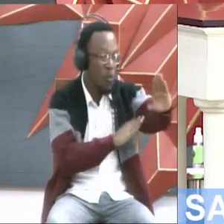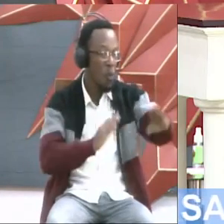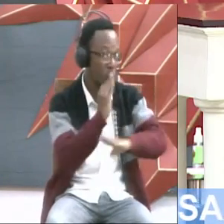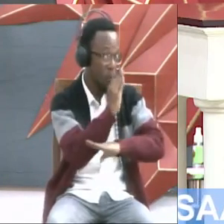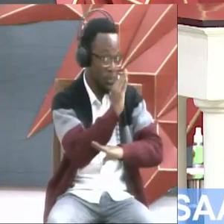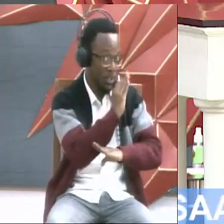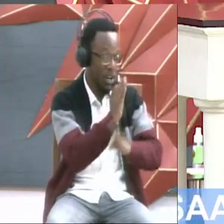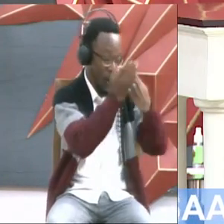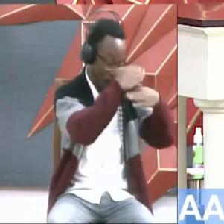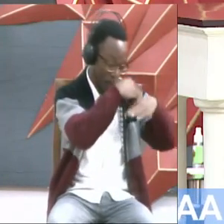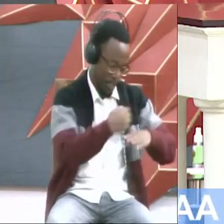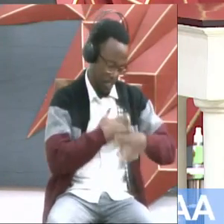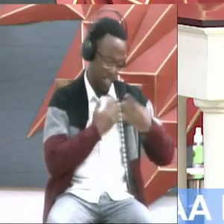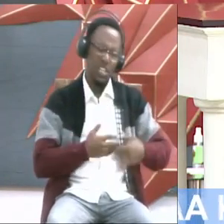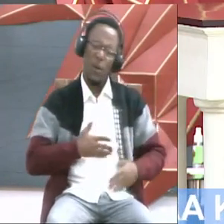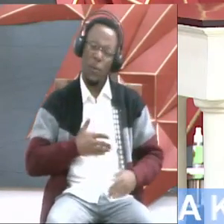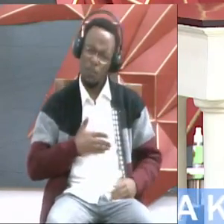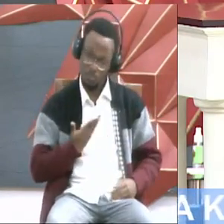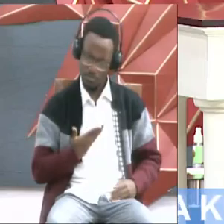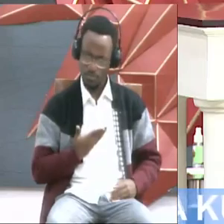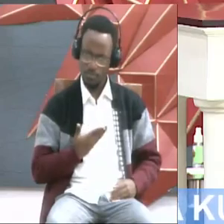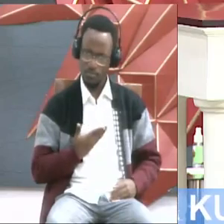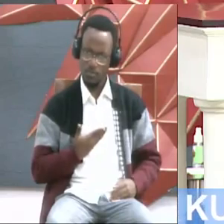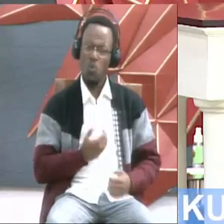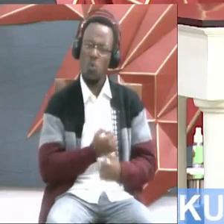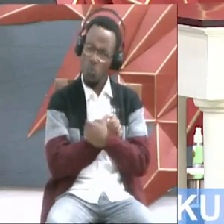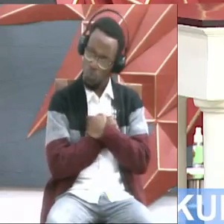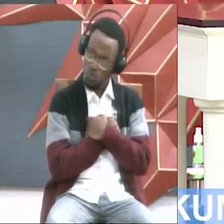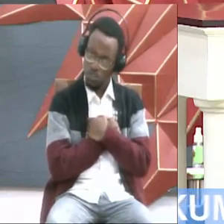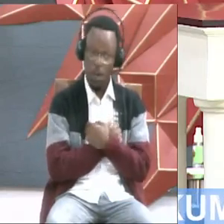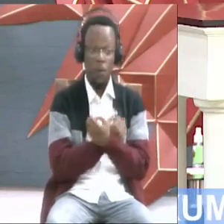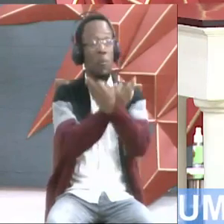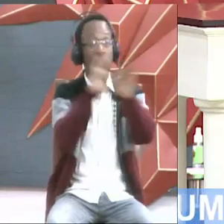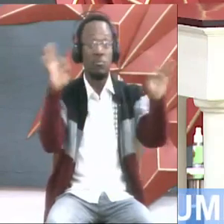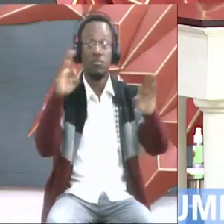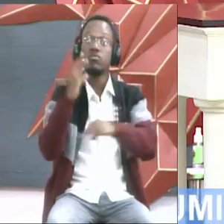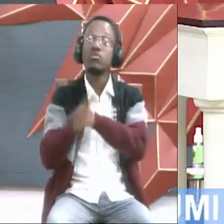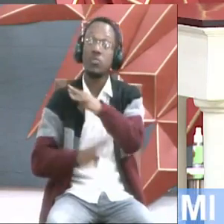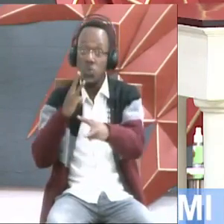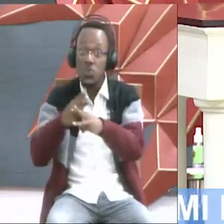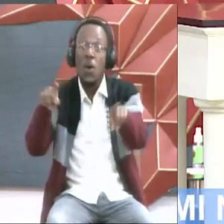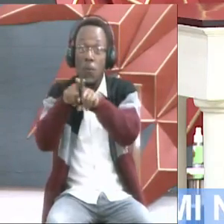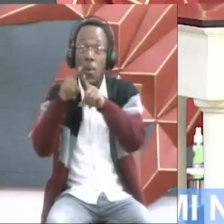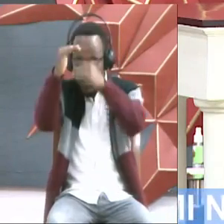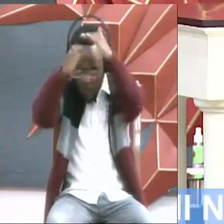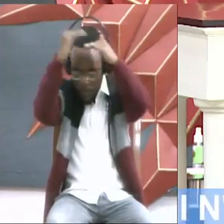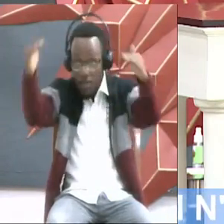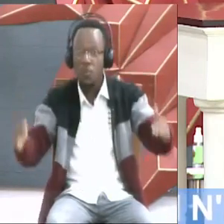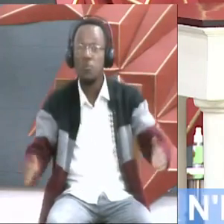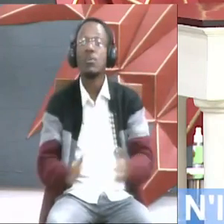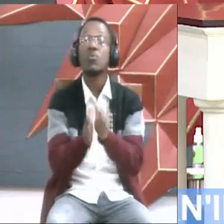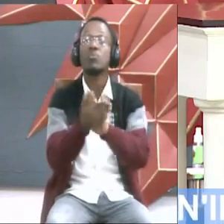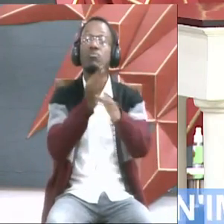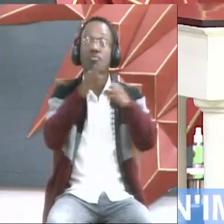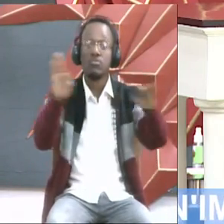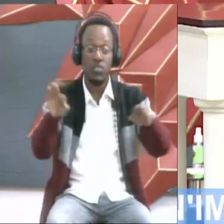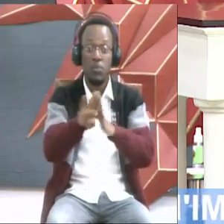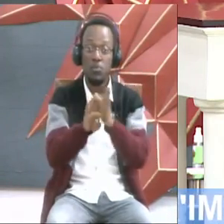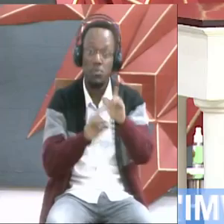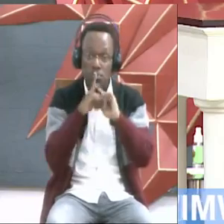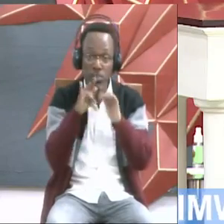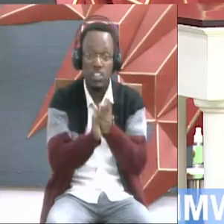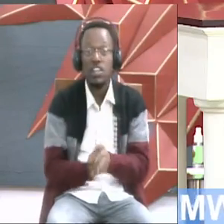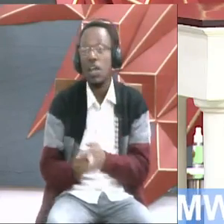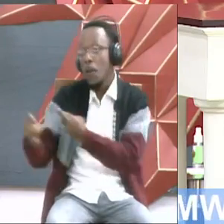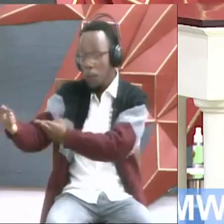Petero ababwiye barabohoka mu isi barabohoka no mu ijuru. Bibiliya ivuga ngo